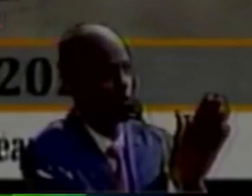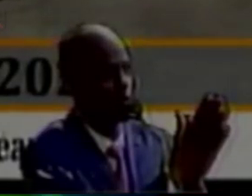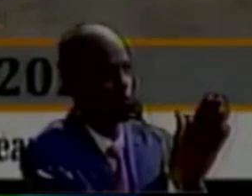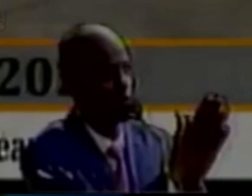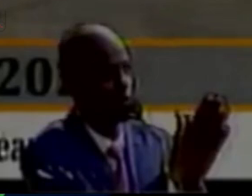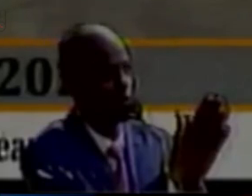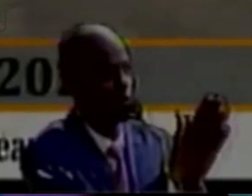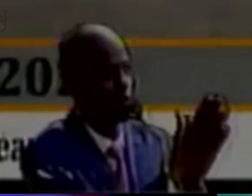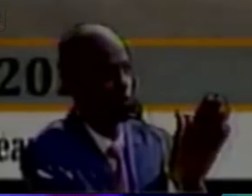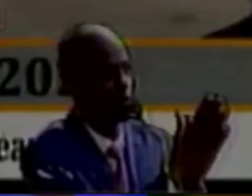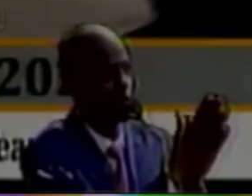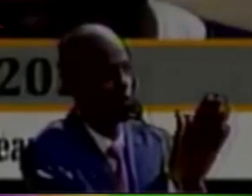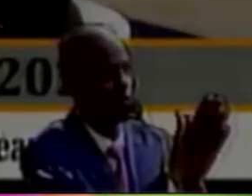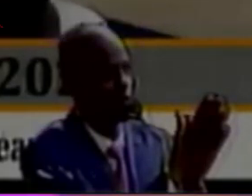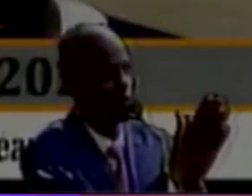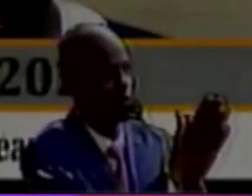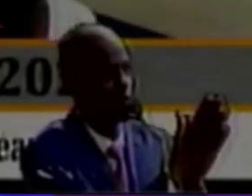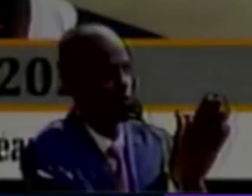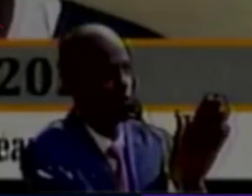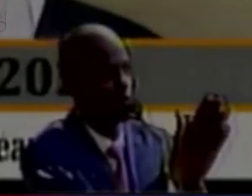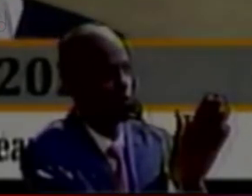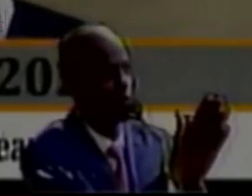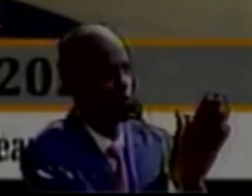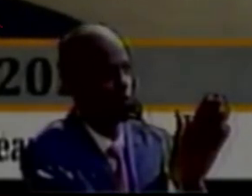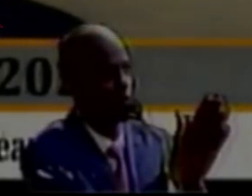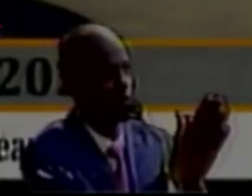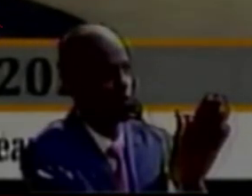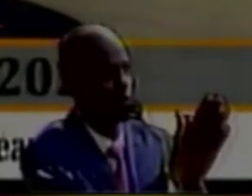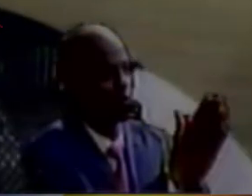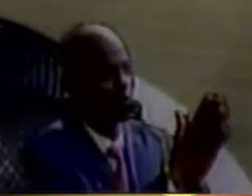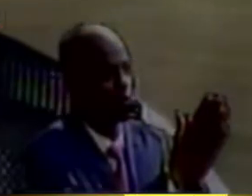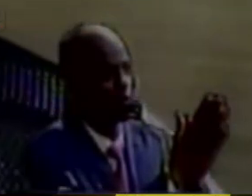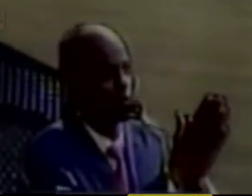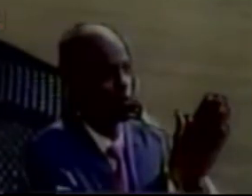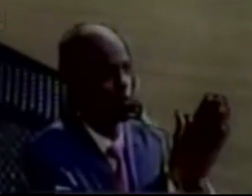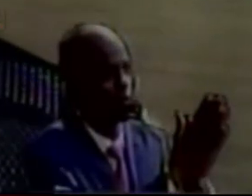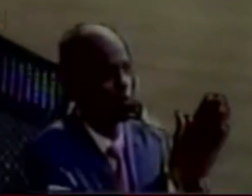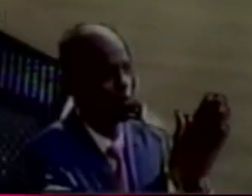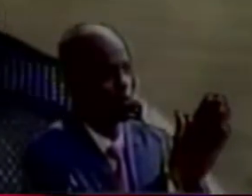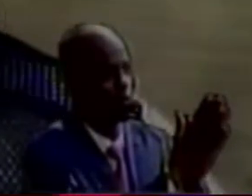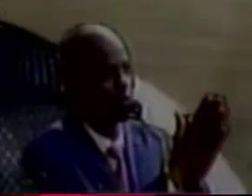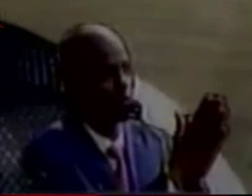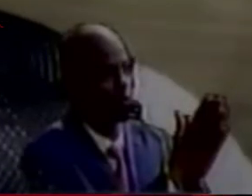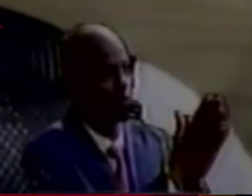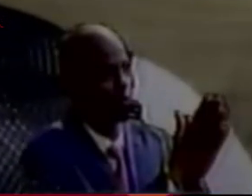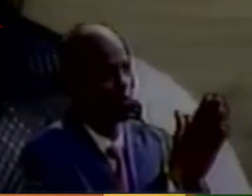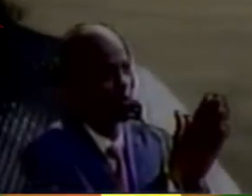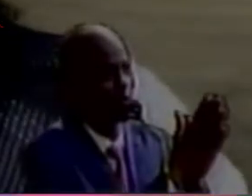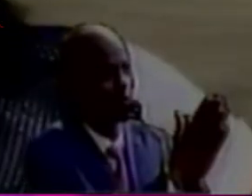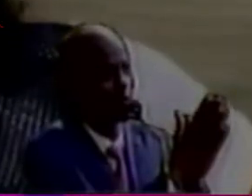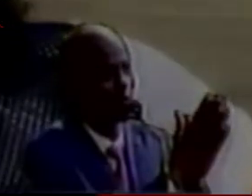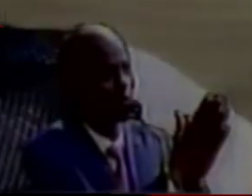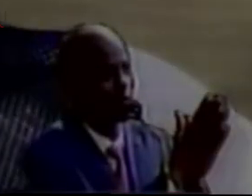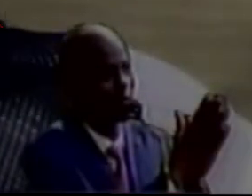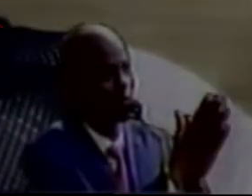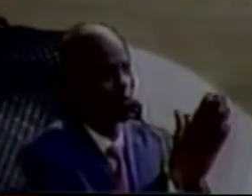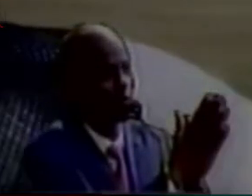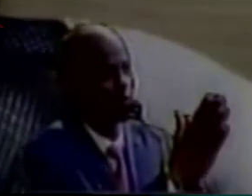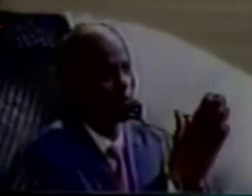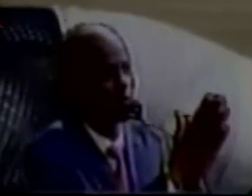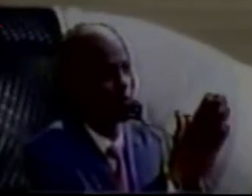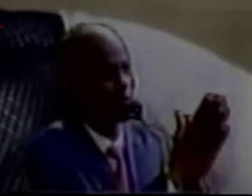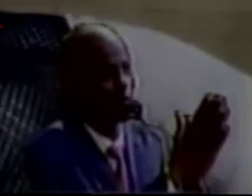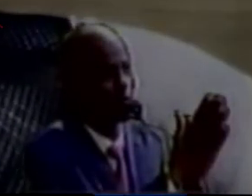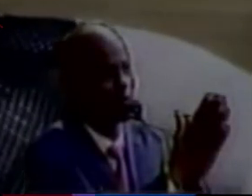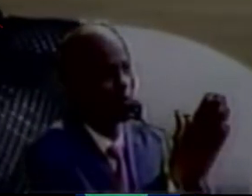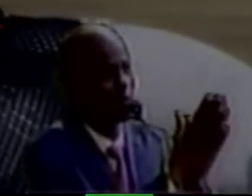là. So how did you get the military in? How did you get? We didn't get it. Okay. The military is already here, so